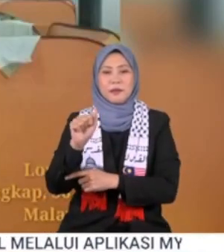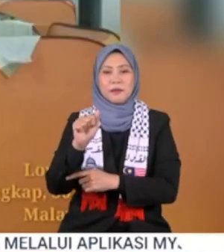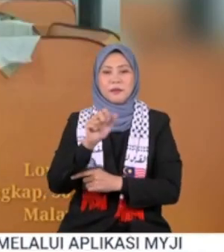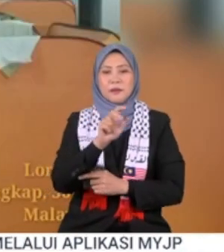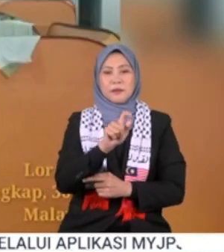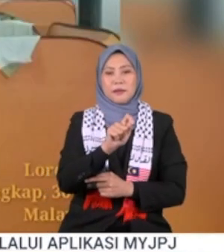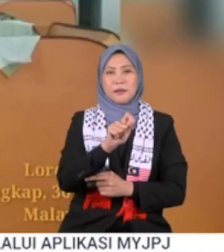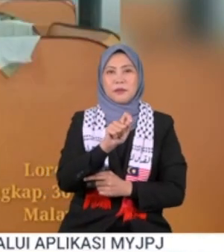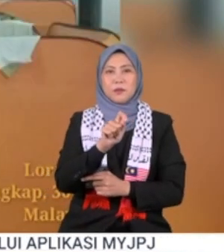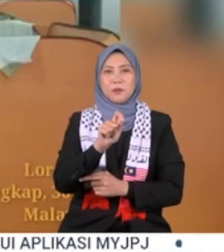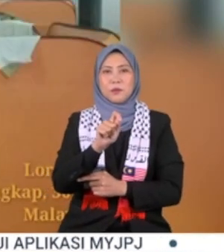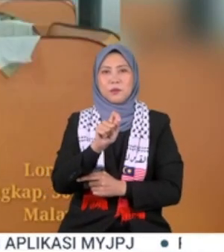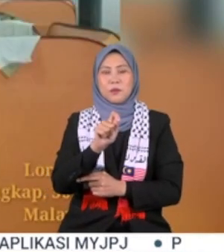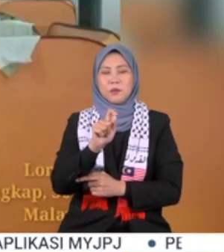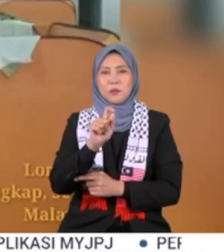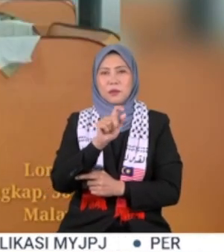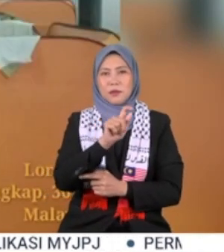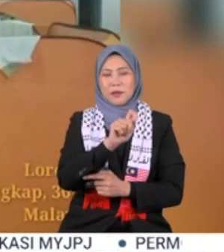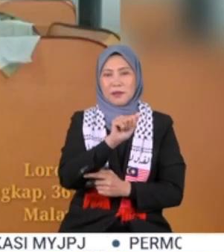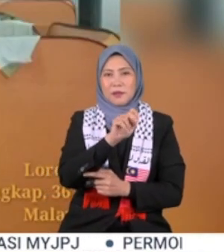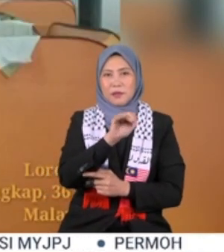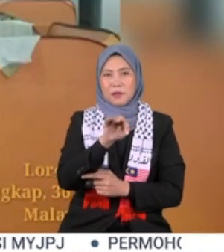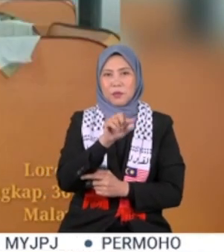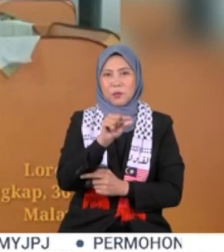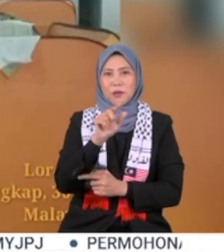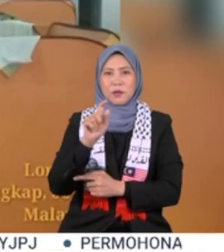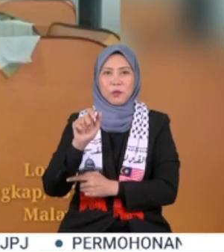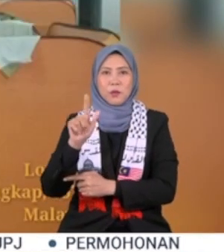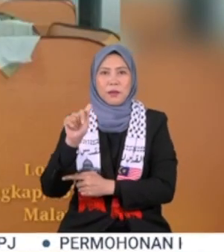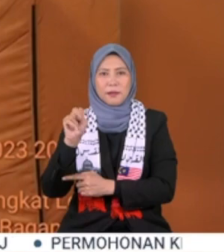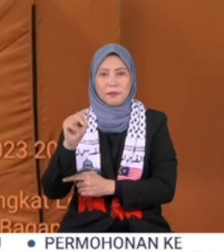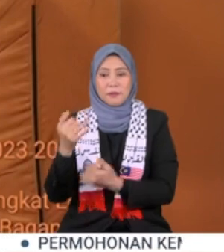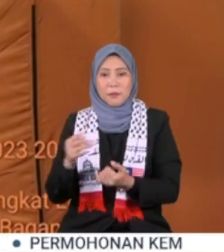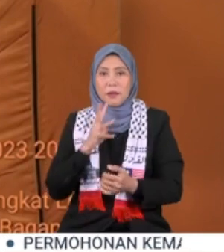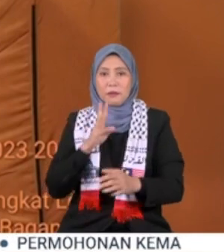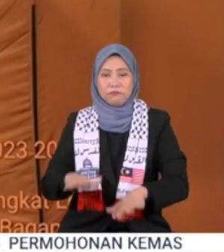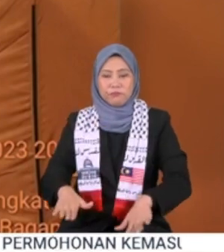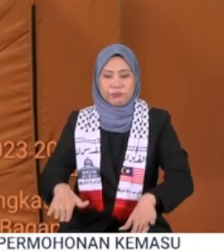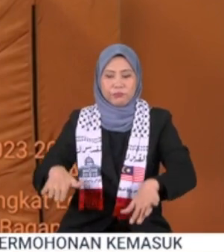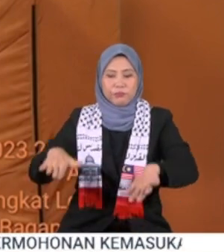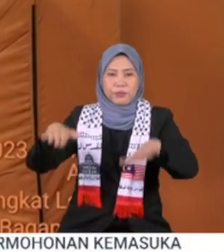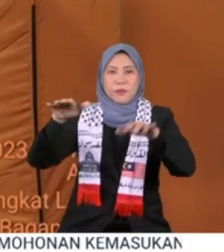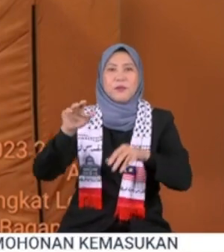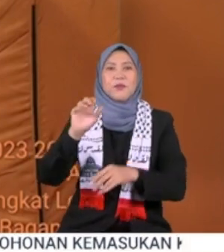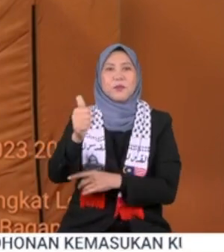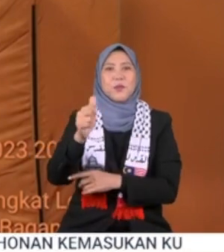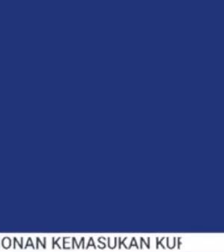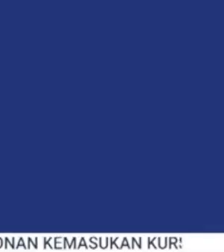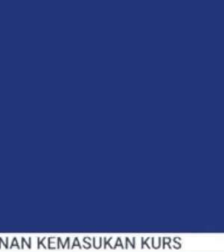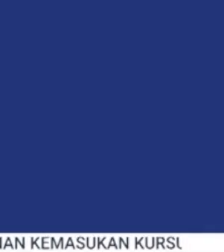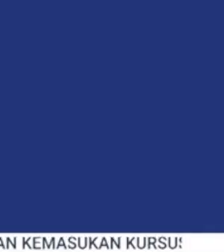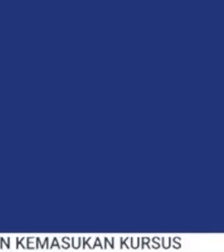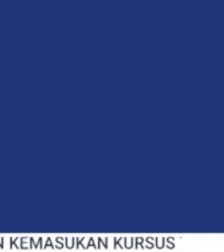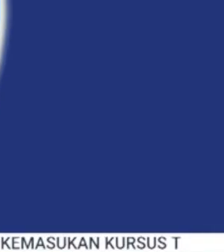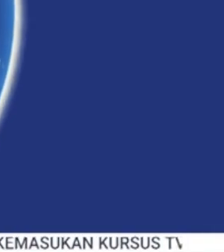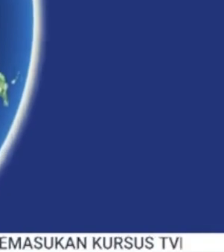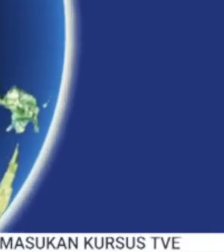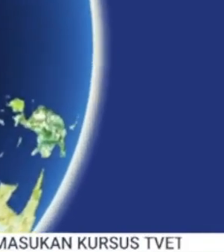Tanjung Tualang yang sudah melebihi 10 me ketika ini